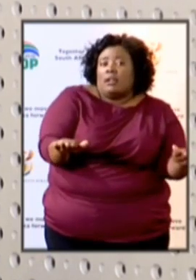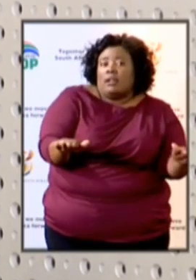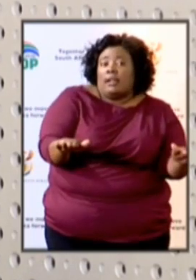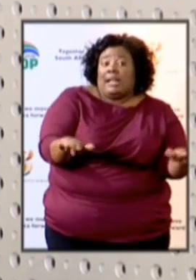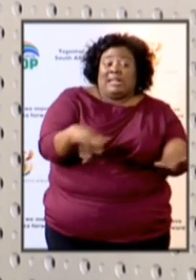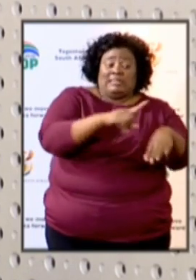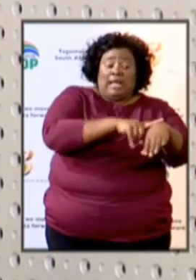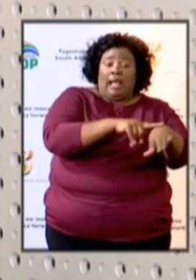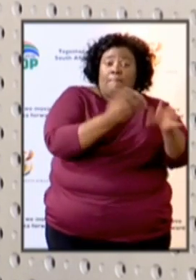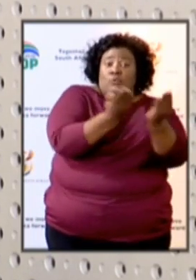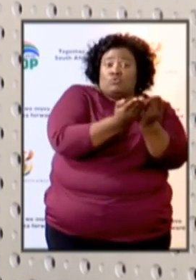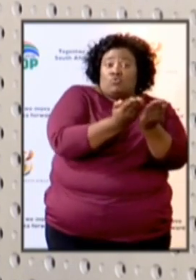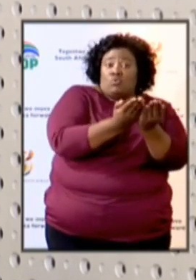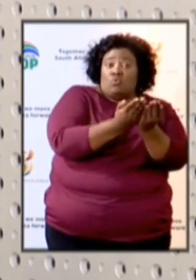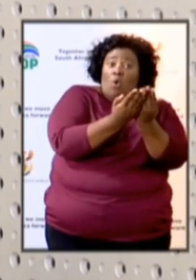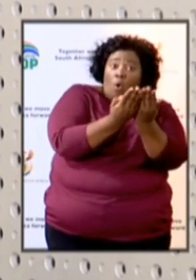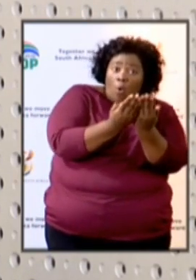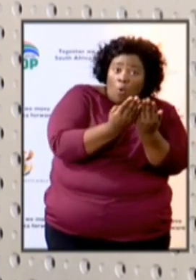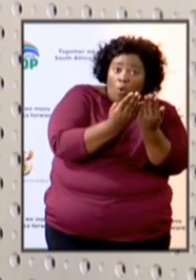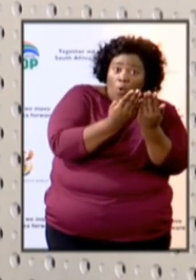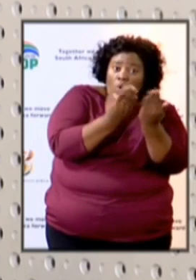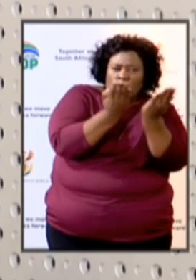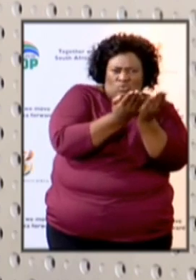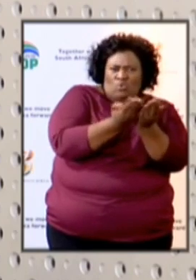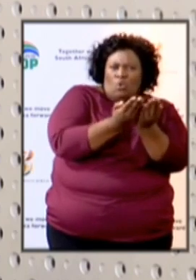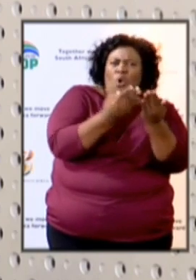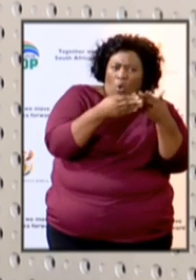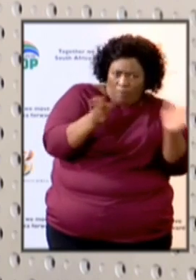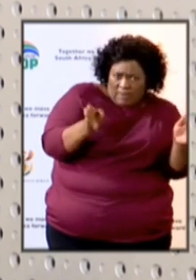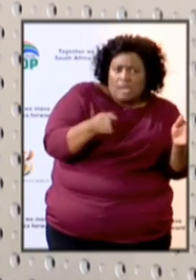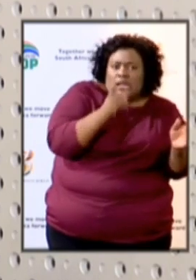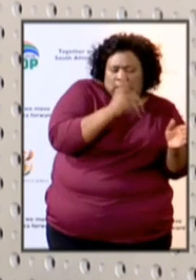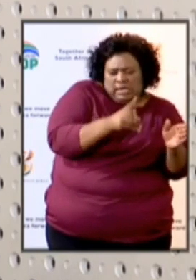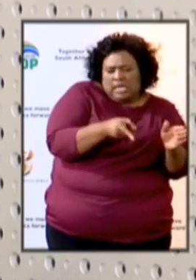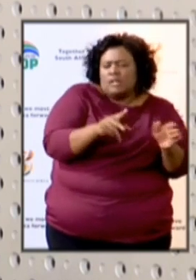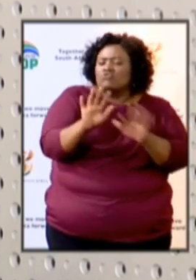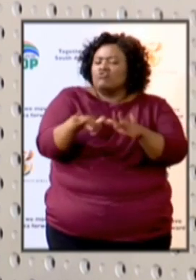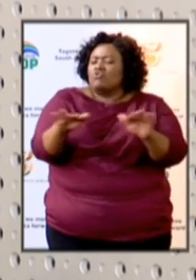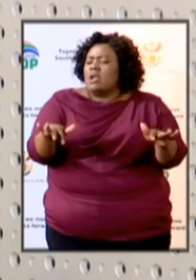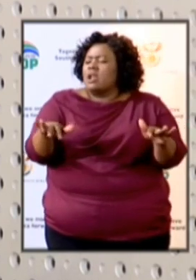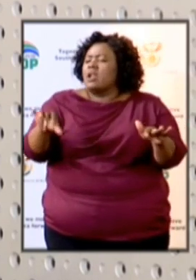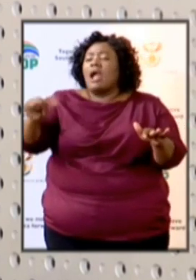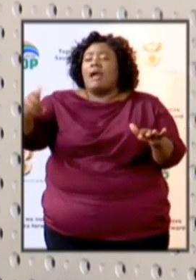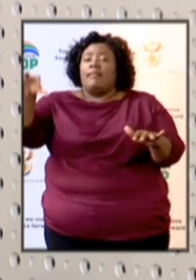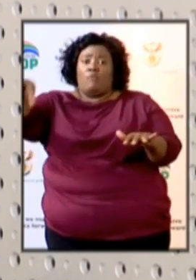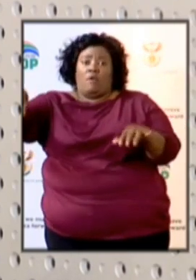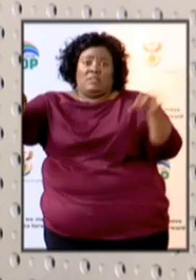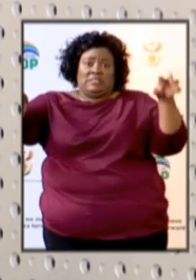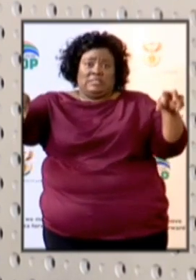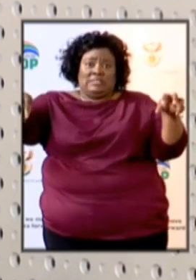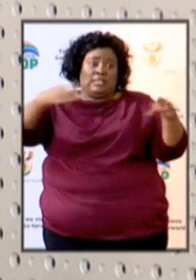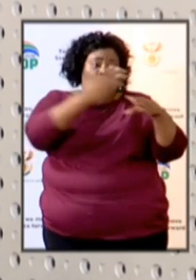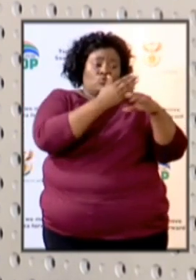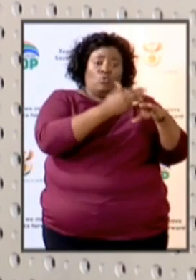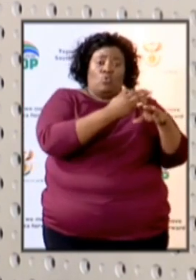kodwa lihlala kwenye zihamba zonke izinsuku nazo kuzofanele zibe nepermit